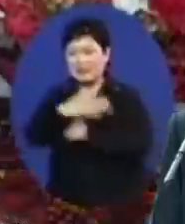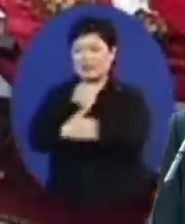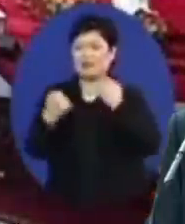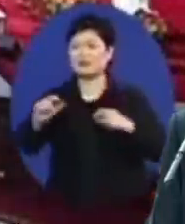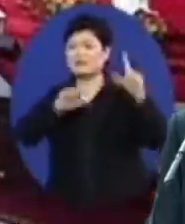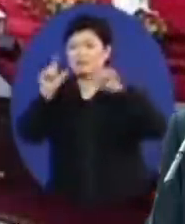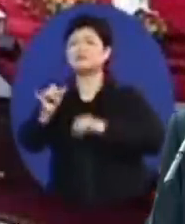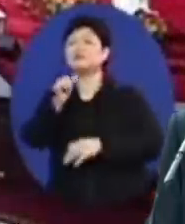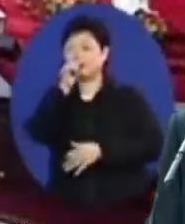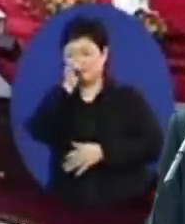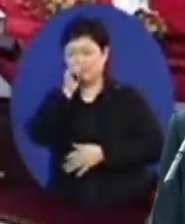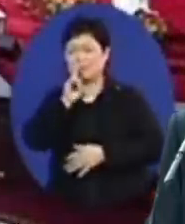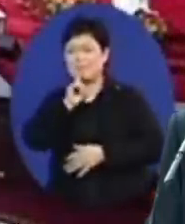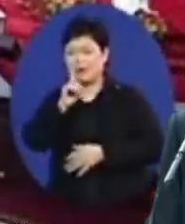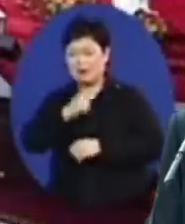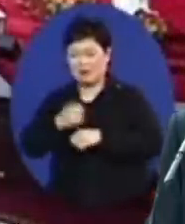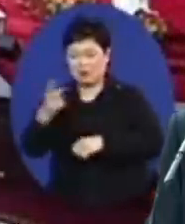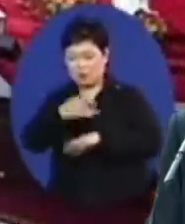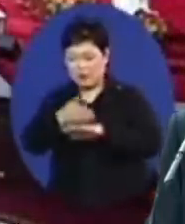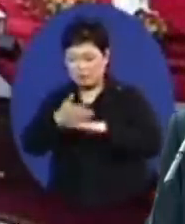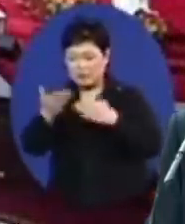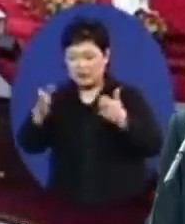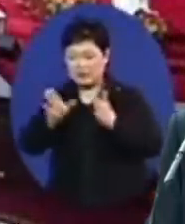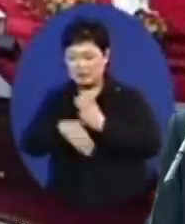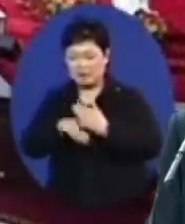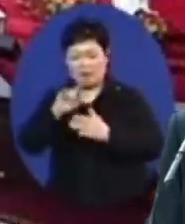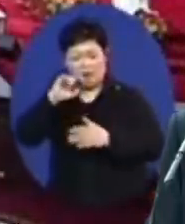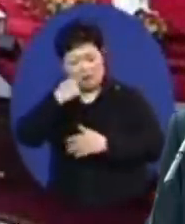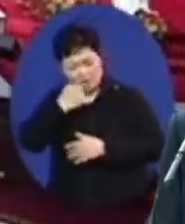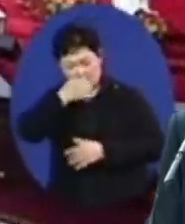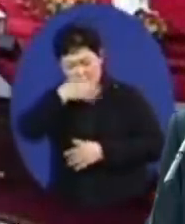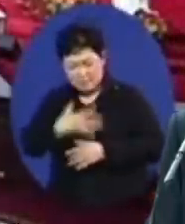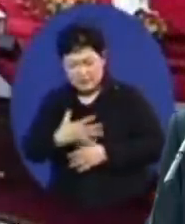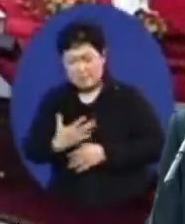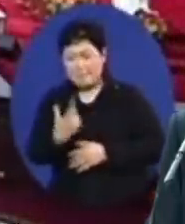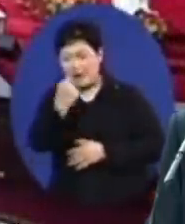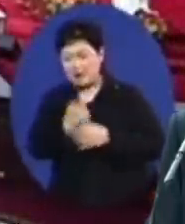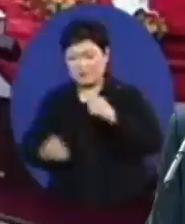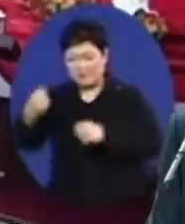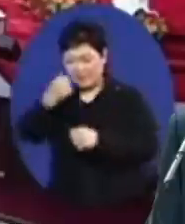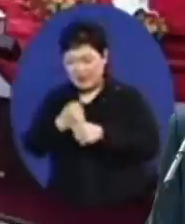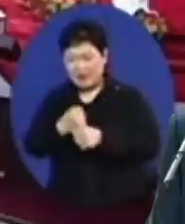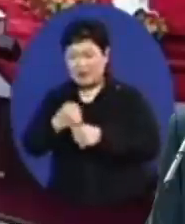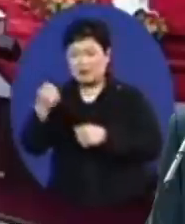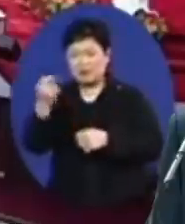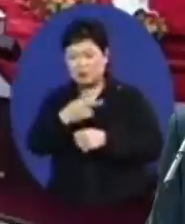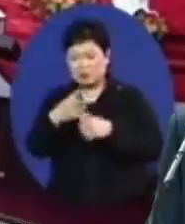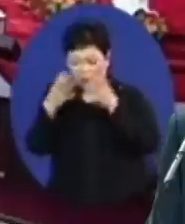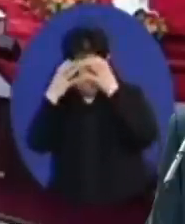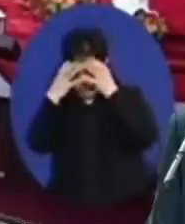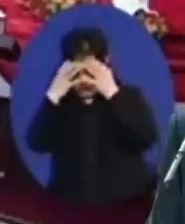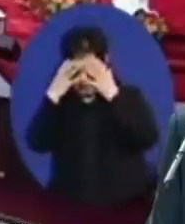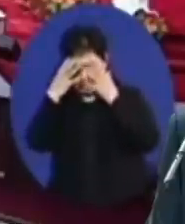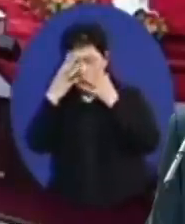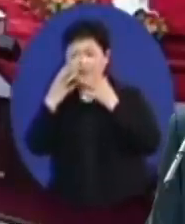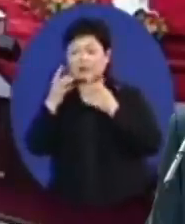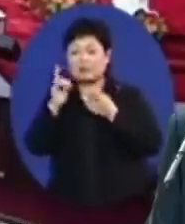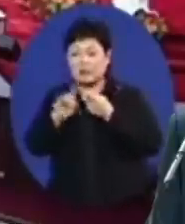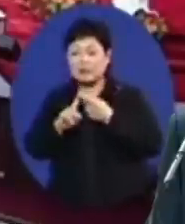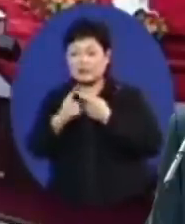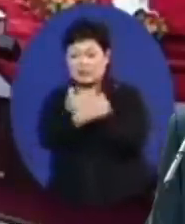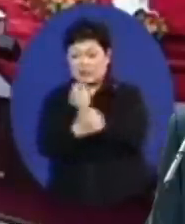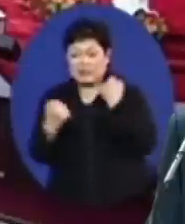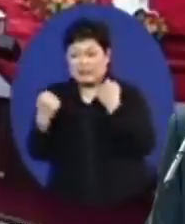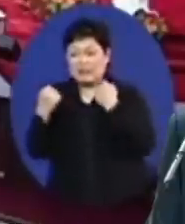수 있다는 것입니다. 또한 감사할 때 역경에서 더욱 빨리 회복되고 고난에 대한 면역력이 길러져 장수할 수 있다는 것입니다.